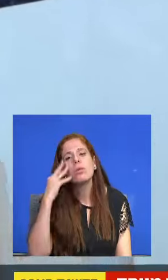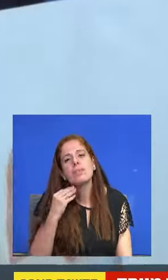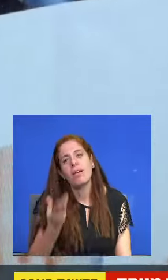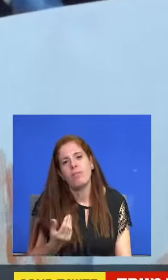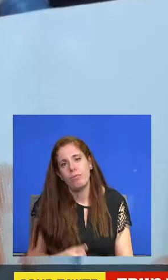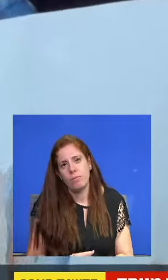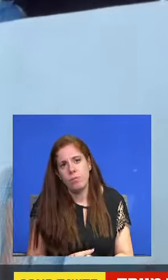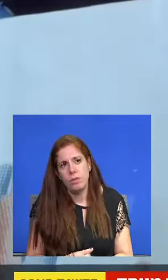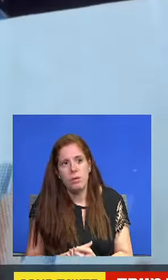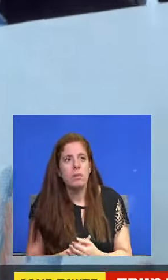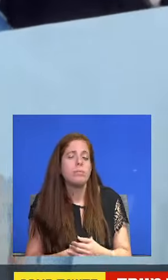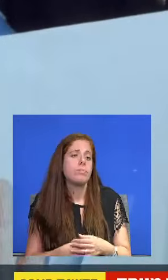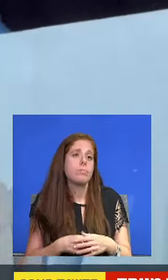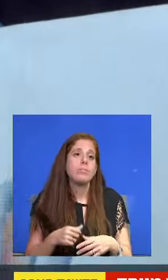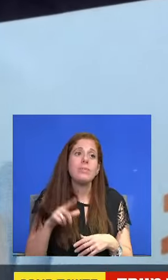ja, ganz vorne